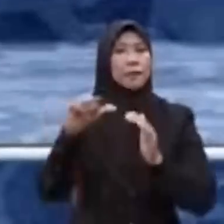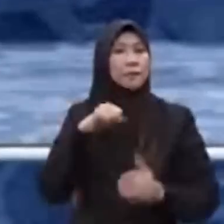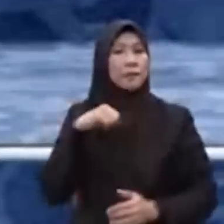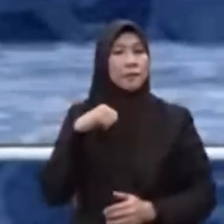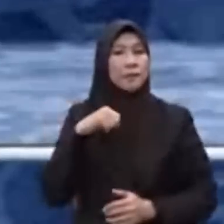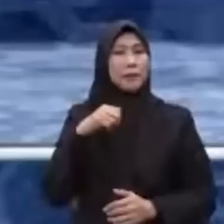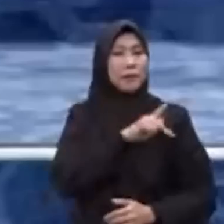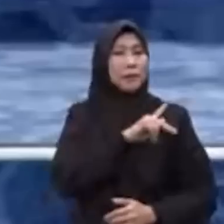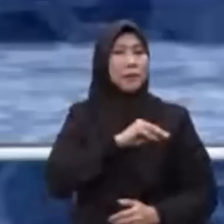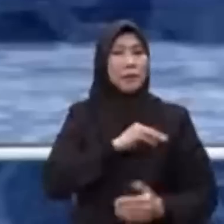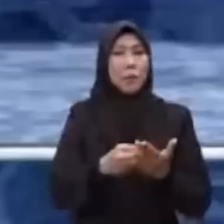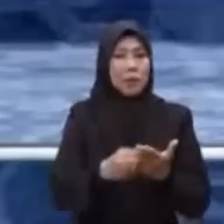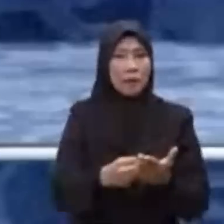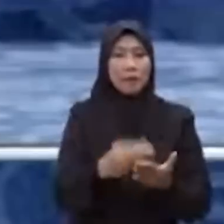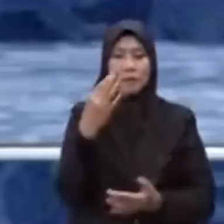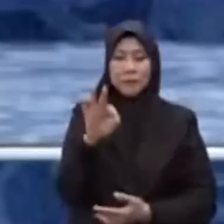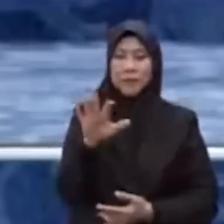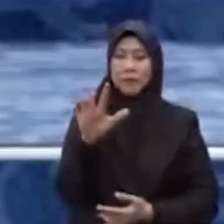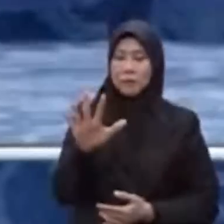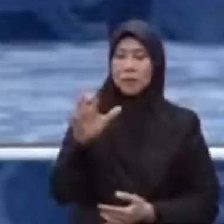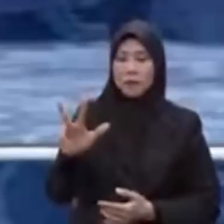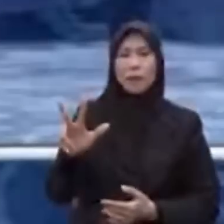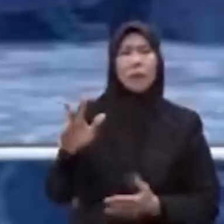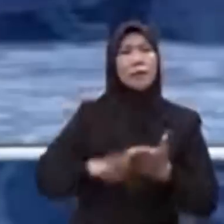juga 1953